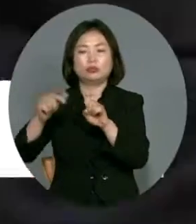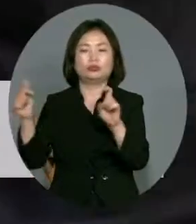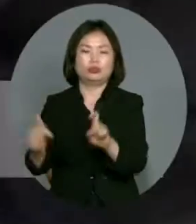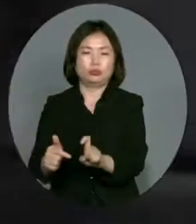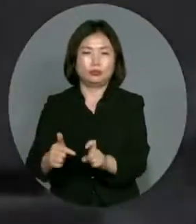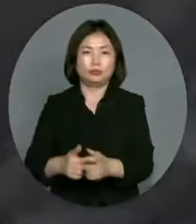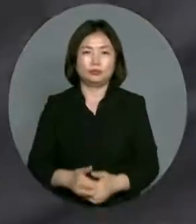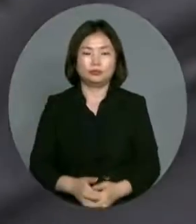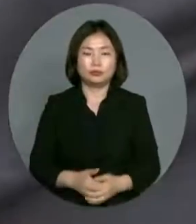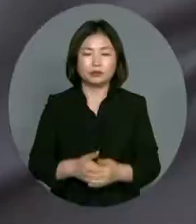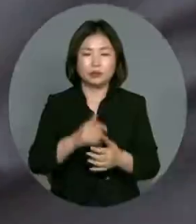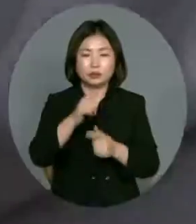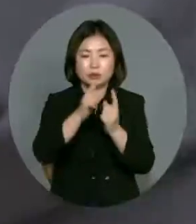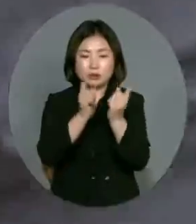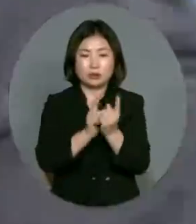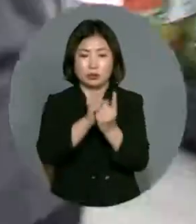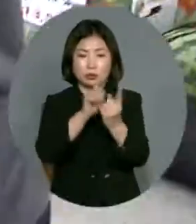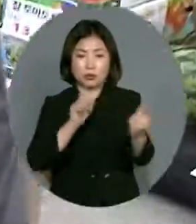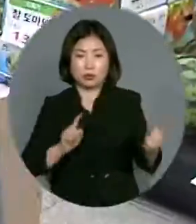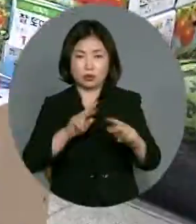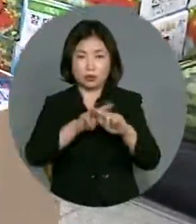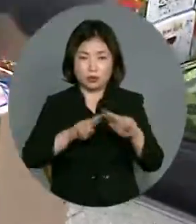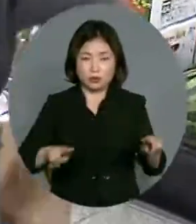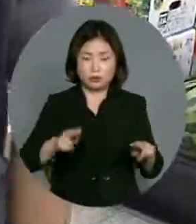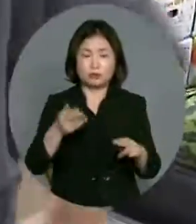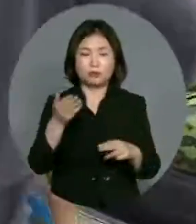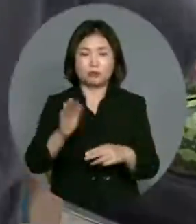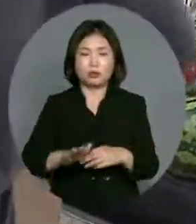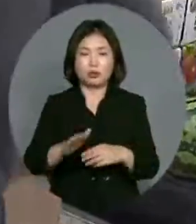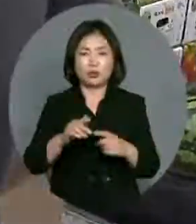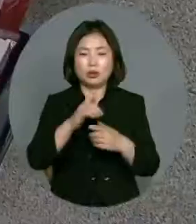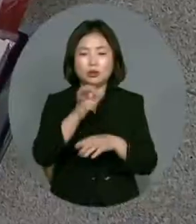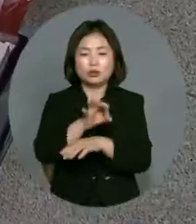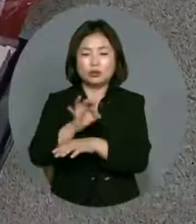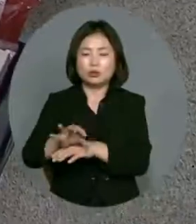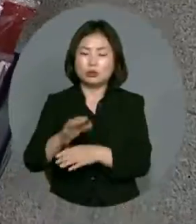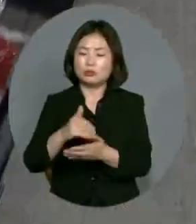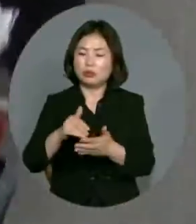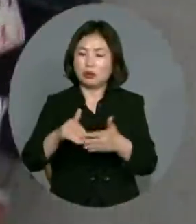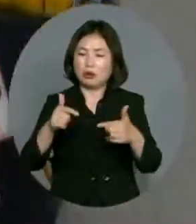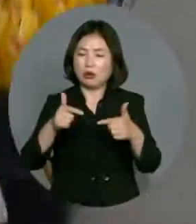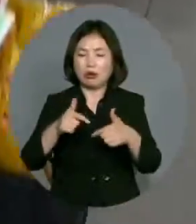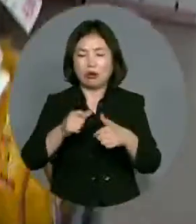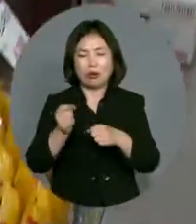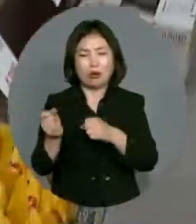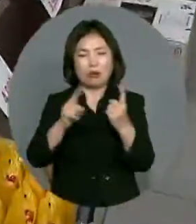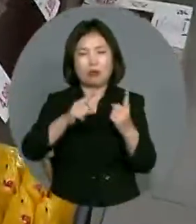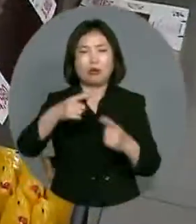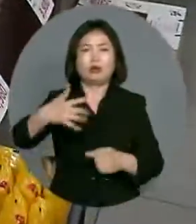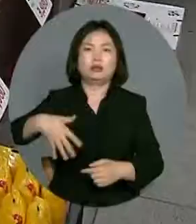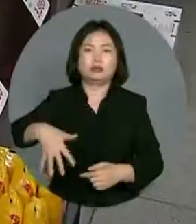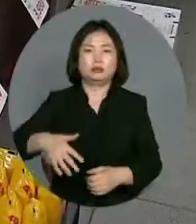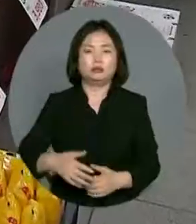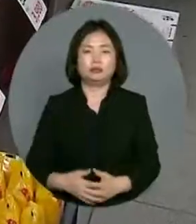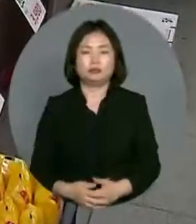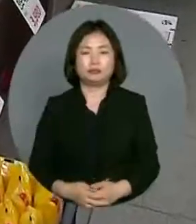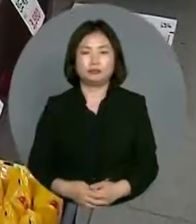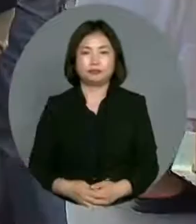있거든요. 사회적 거리두기가 해제됐지만 소비는 예상했던 것만큼 회복되지는 못하고